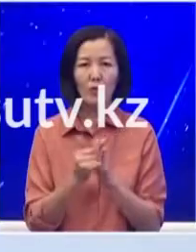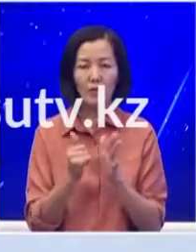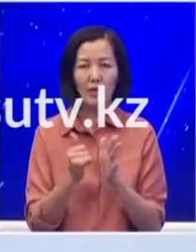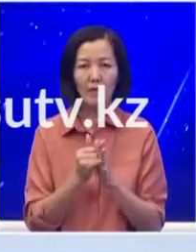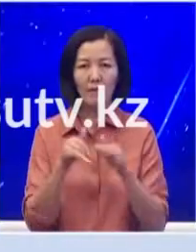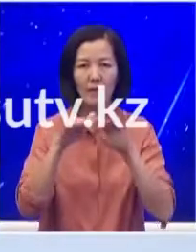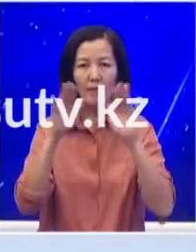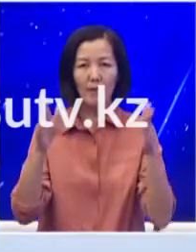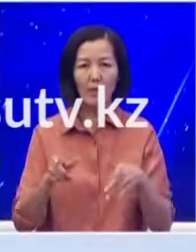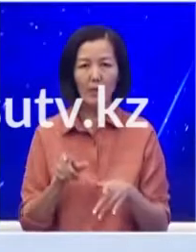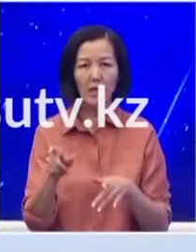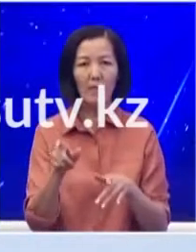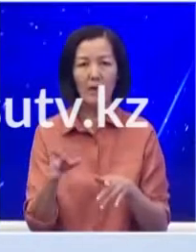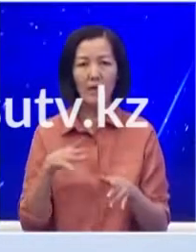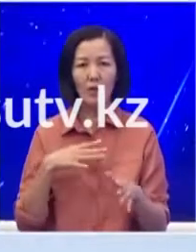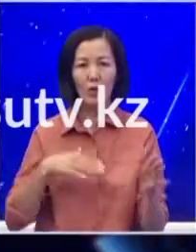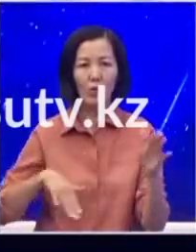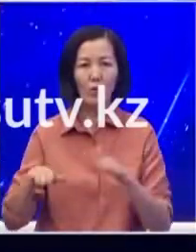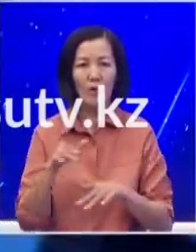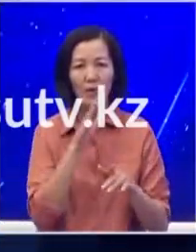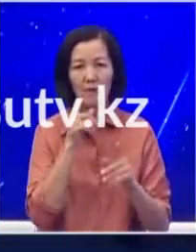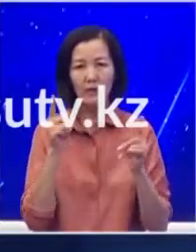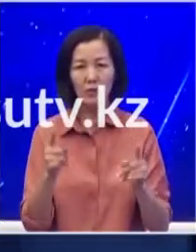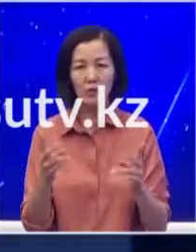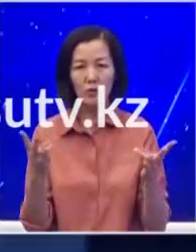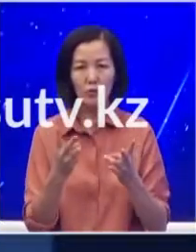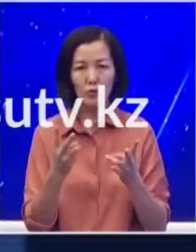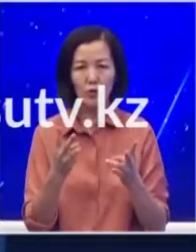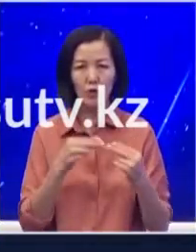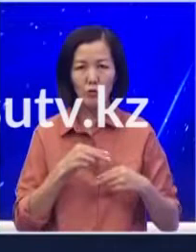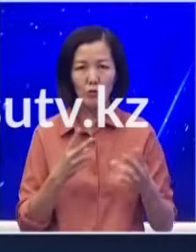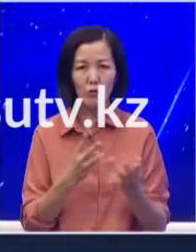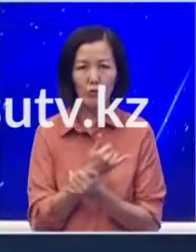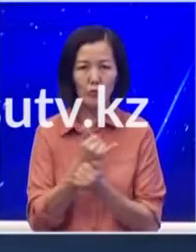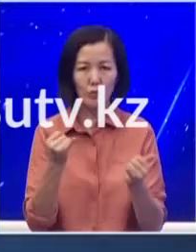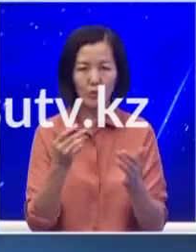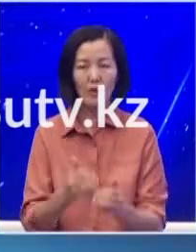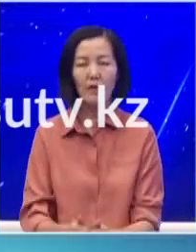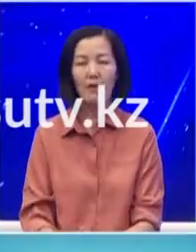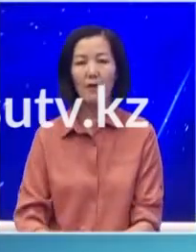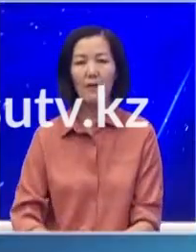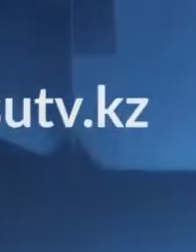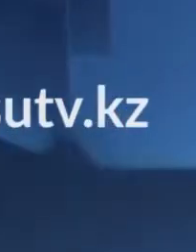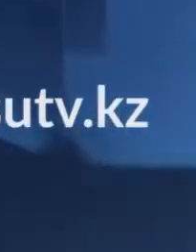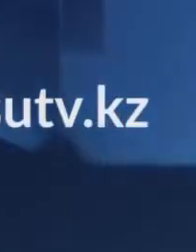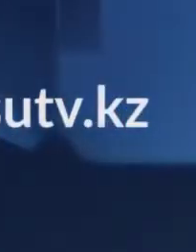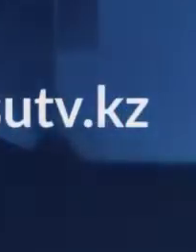и Коктума на время купального сезона. Панау Исимбекова, Жасулан Шынкинже, телеканал ШТСУ.